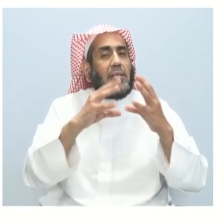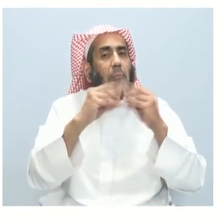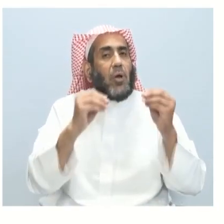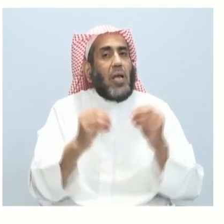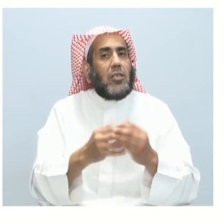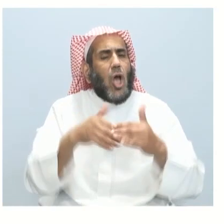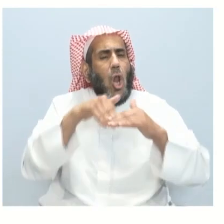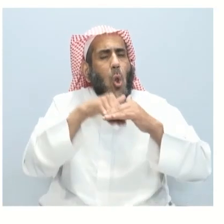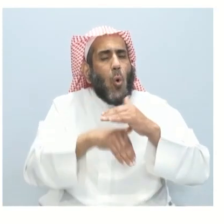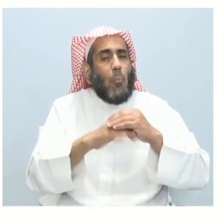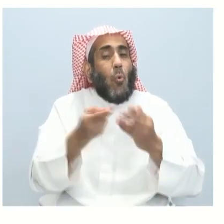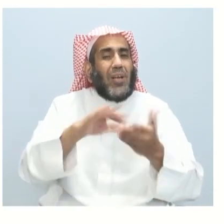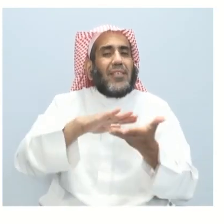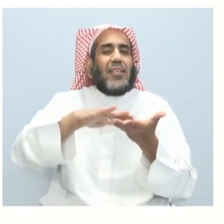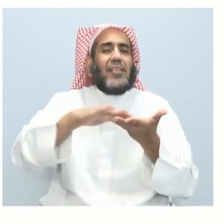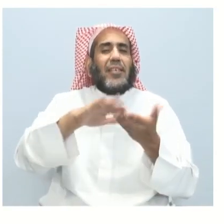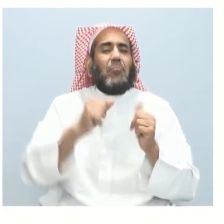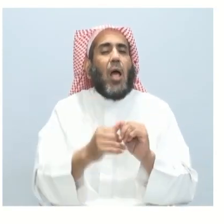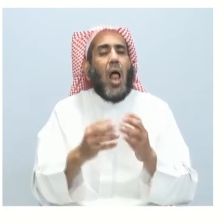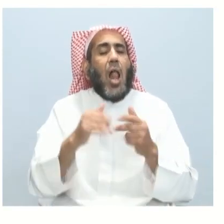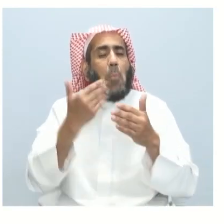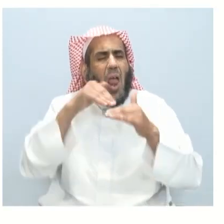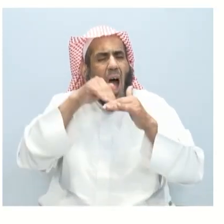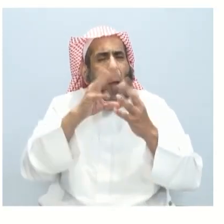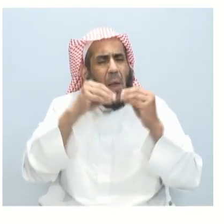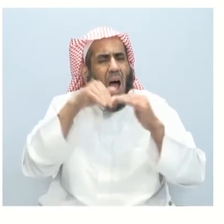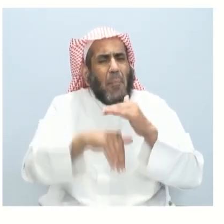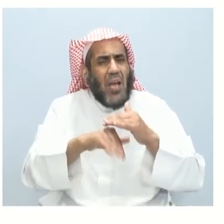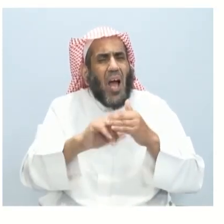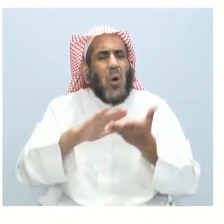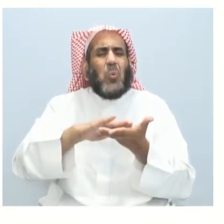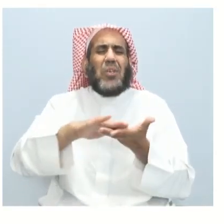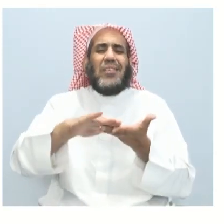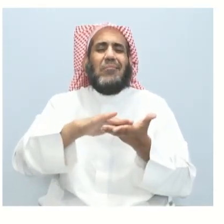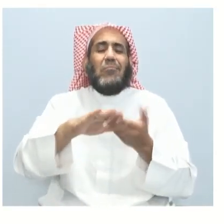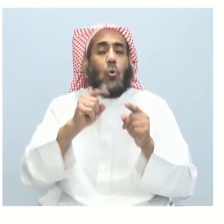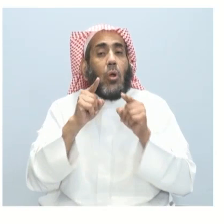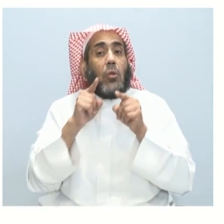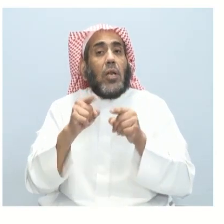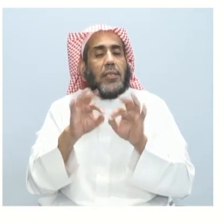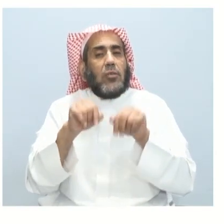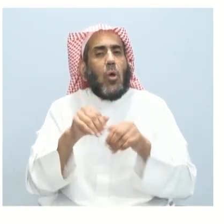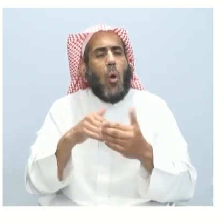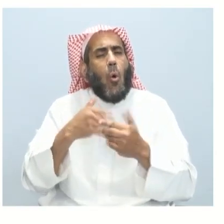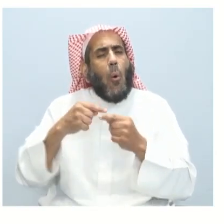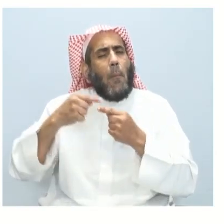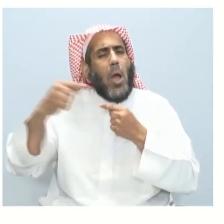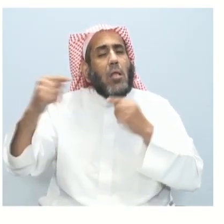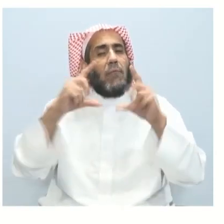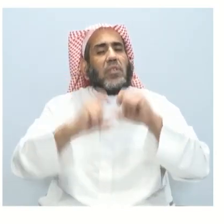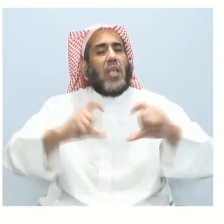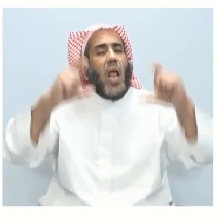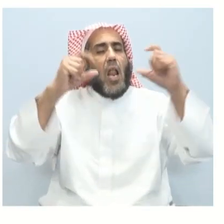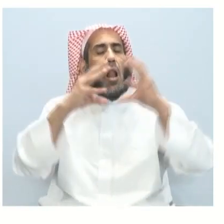مقياس العمق والسطحيه ايضا هل المعنى عميق ولا المعنى سطحي تنظر هنا طبعا تجده يذهب ك بعيدا في دلاله